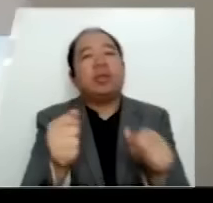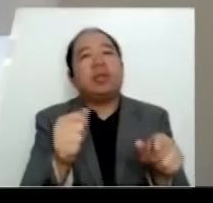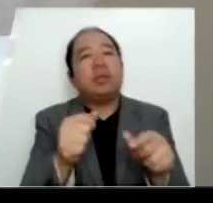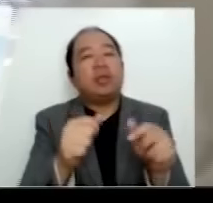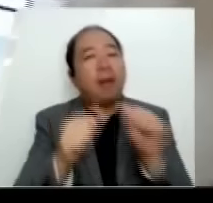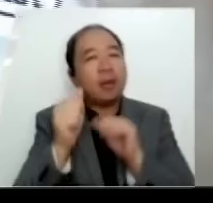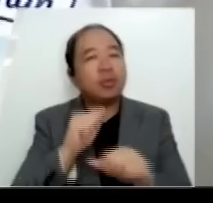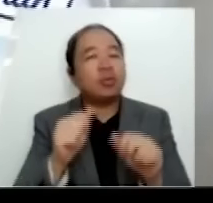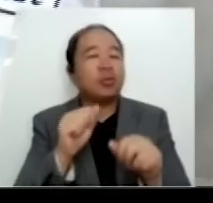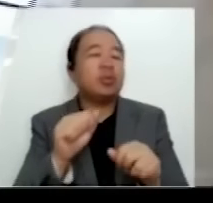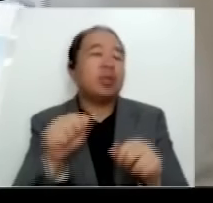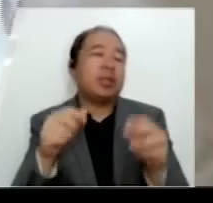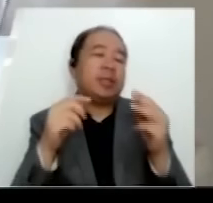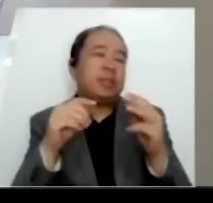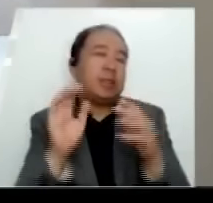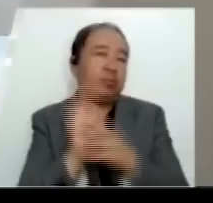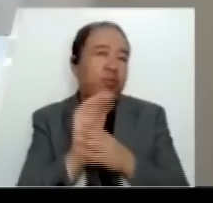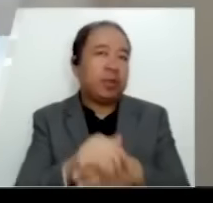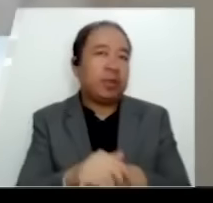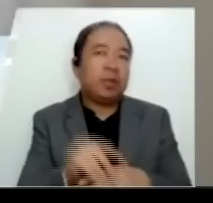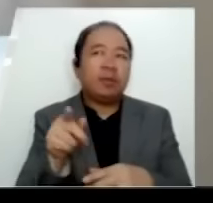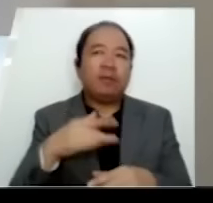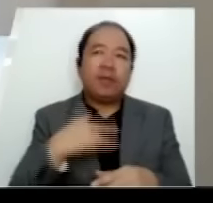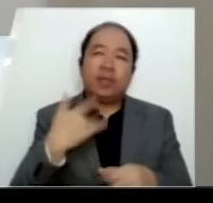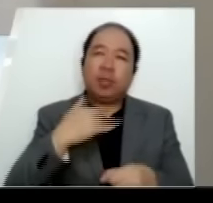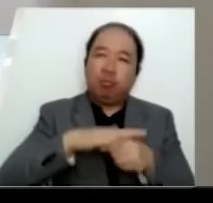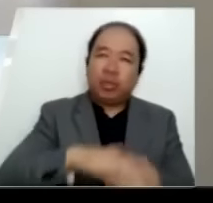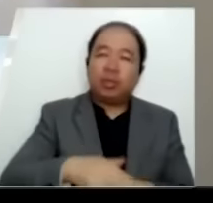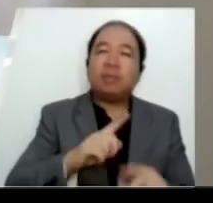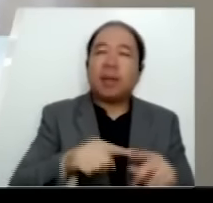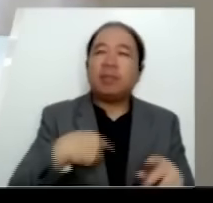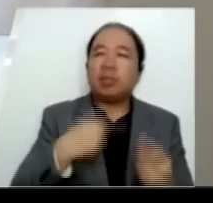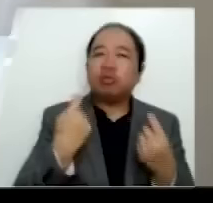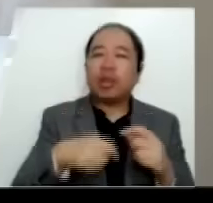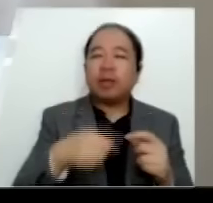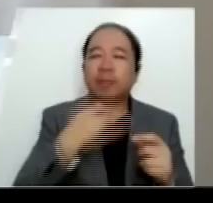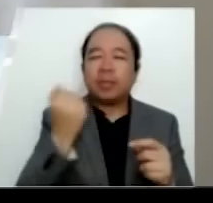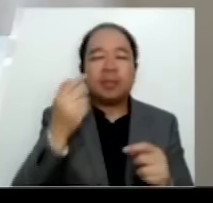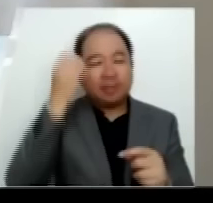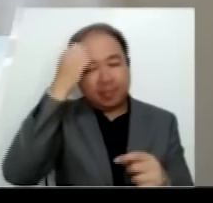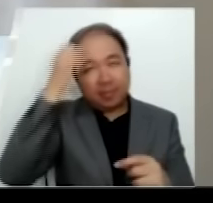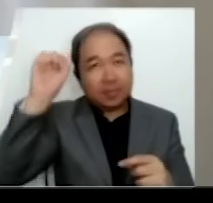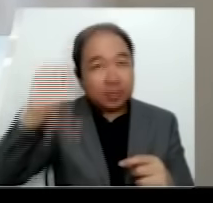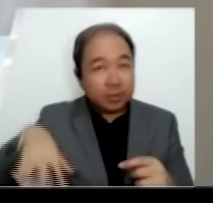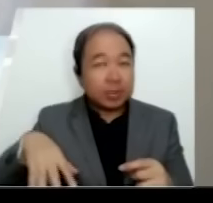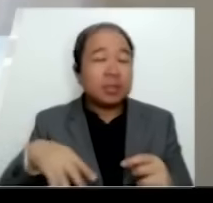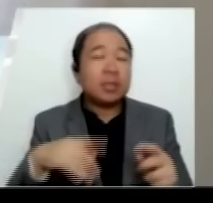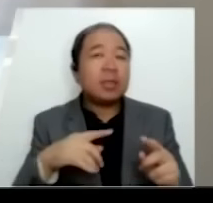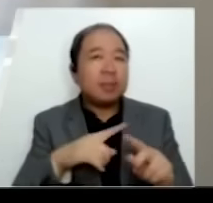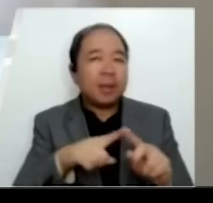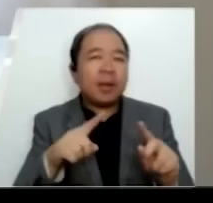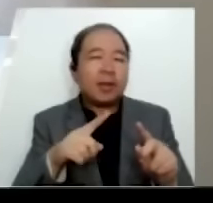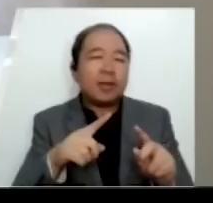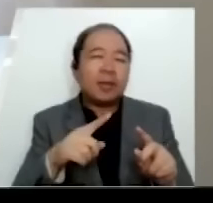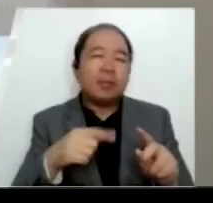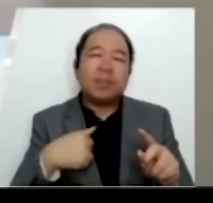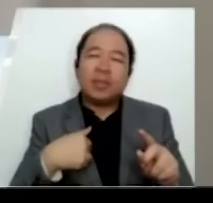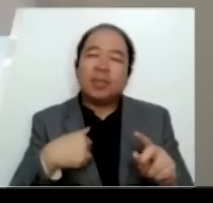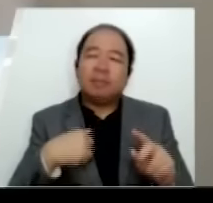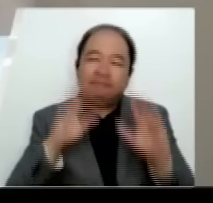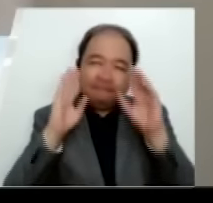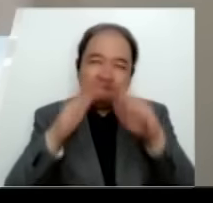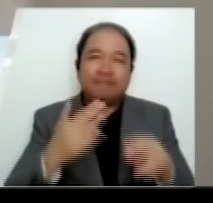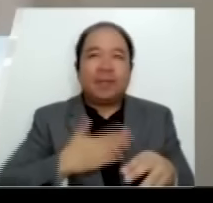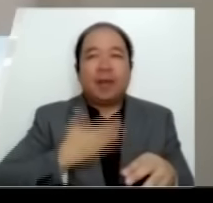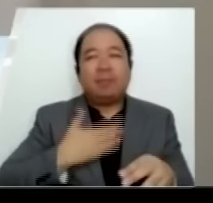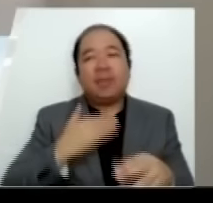nandyan yung pressure, I really try my best na huwag siyang isipin and... Basta siguro happy lang kami with the material we have now. It's